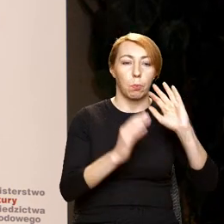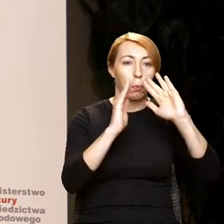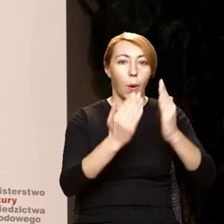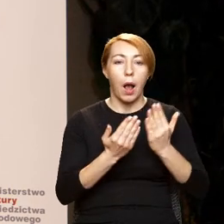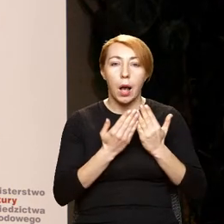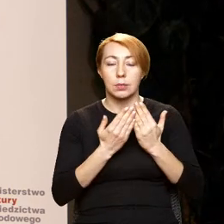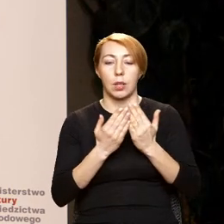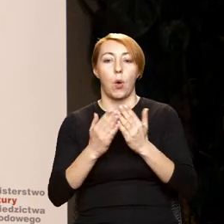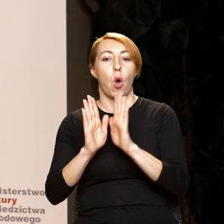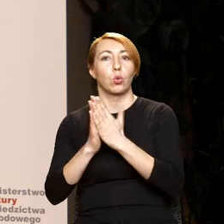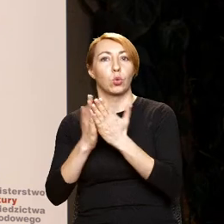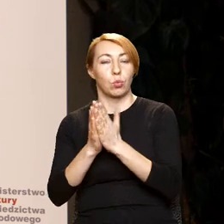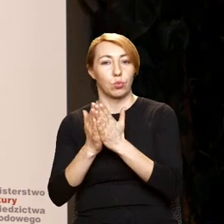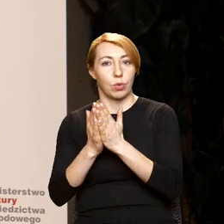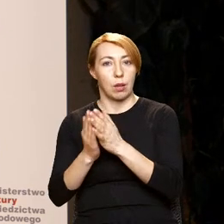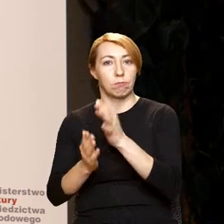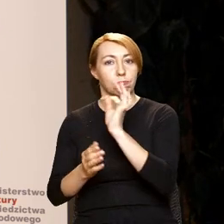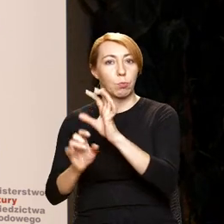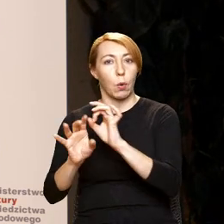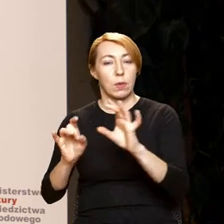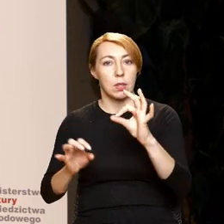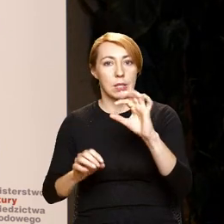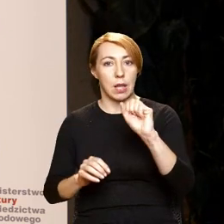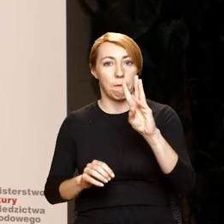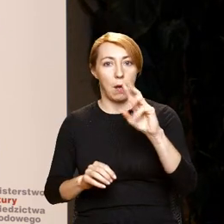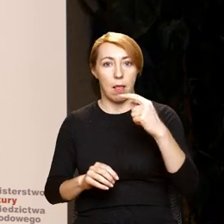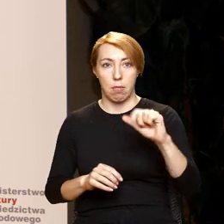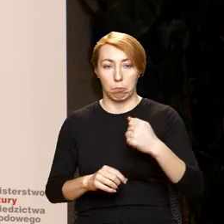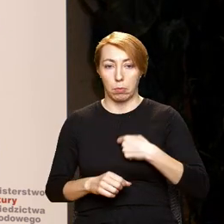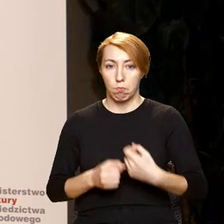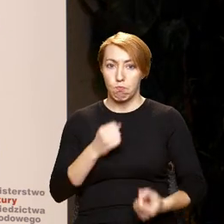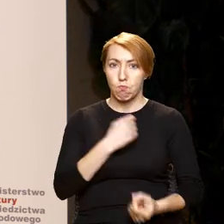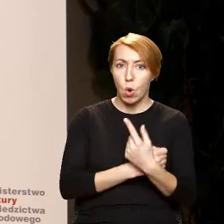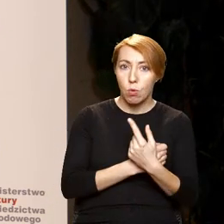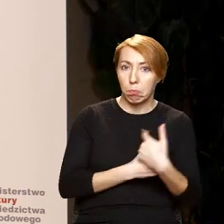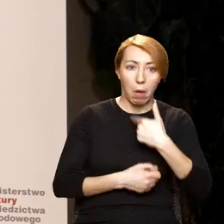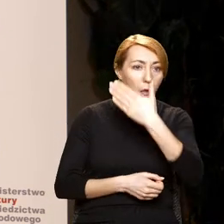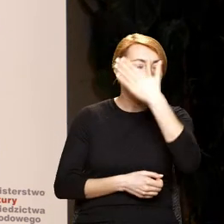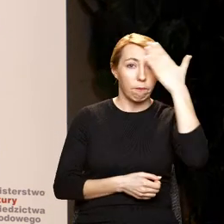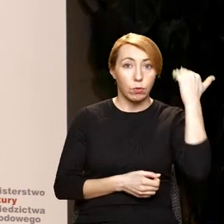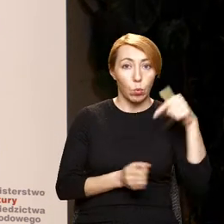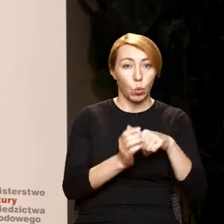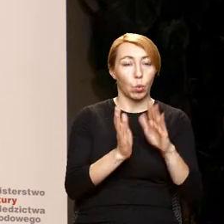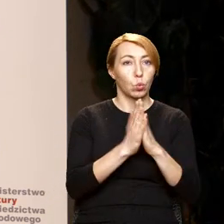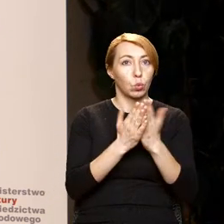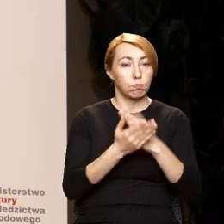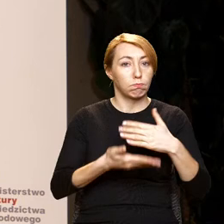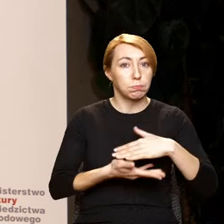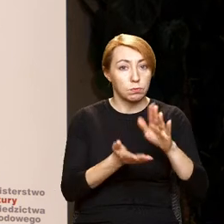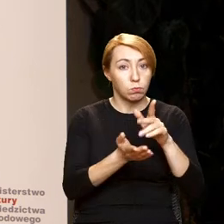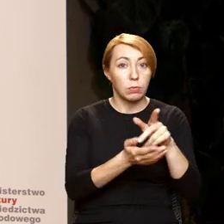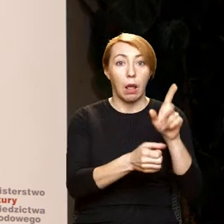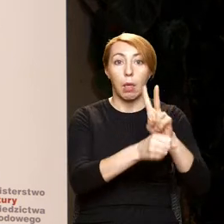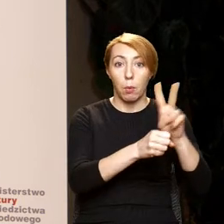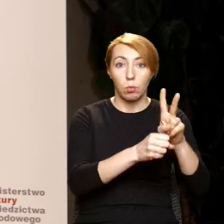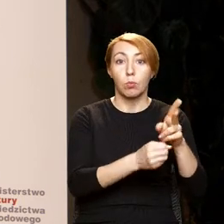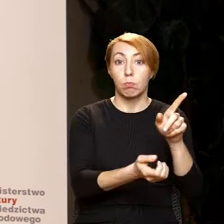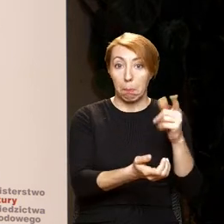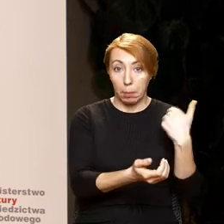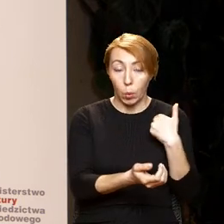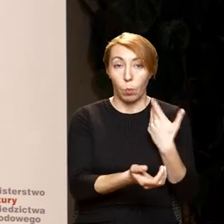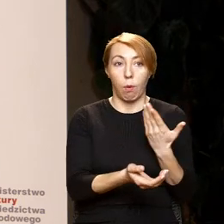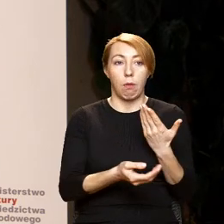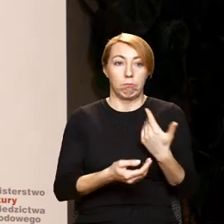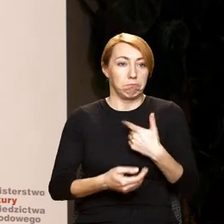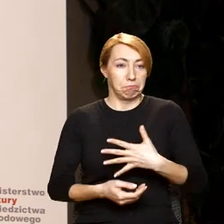pokazał mi książkę profesora Sawady, co było dla mnie nowością. Ja nie wiedziałam o tym, że taka książka wyszła w Japonii. Nic